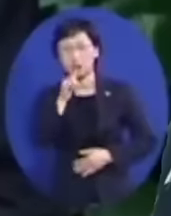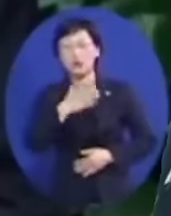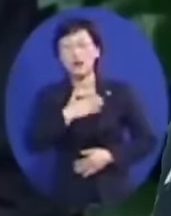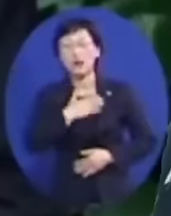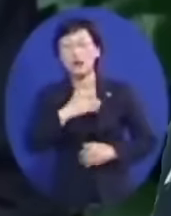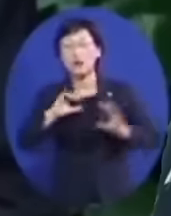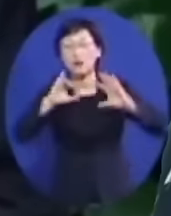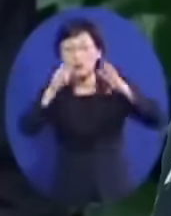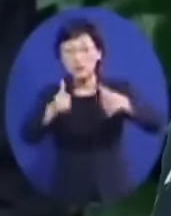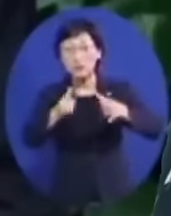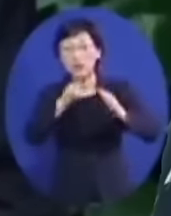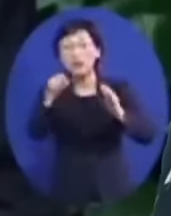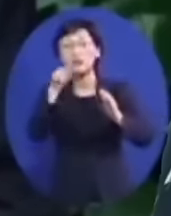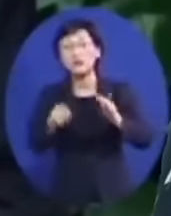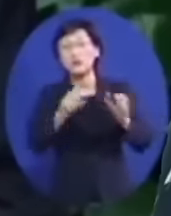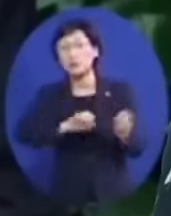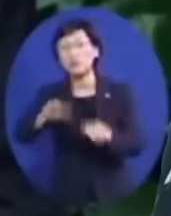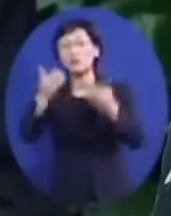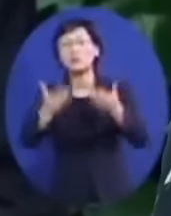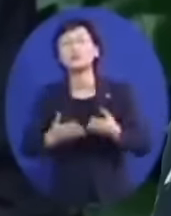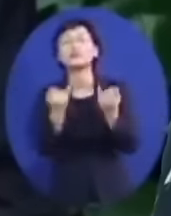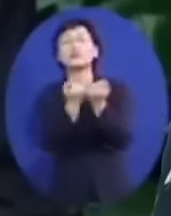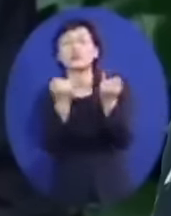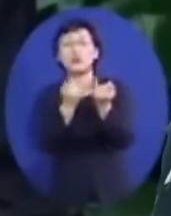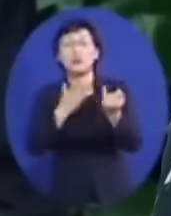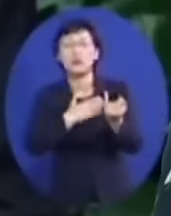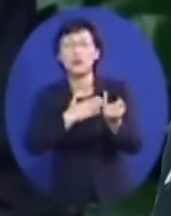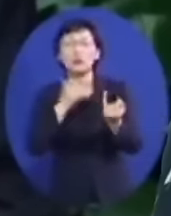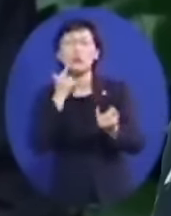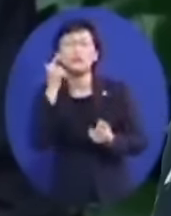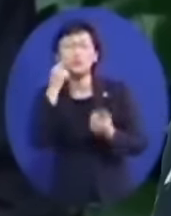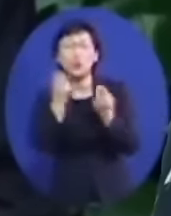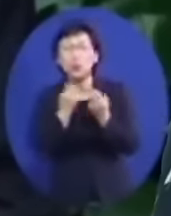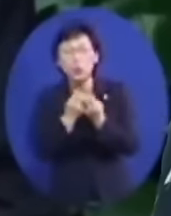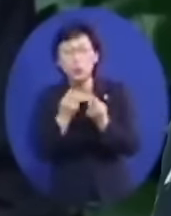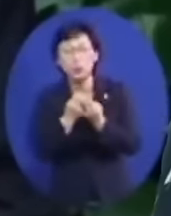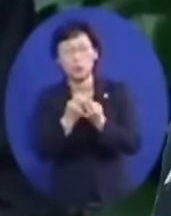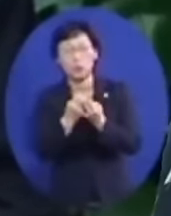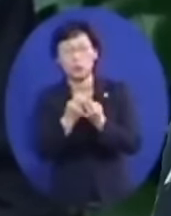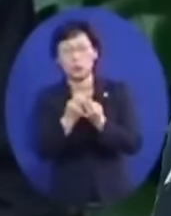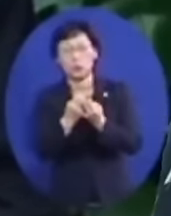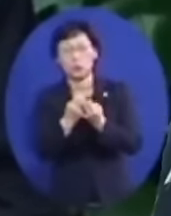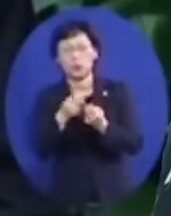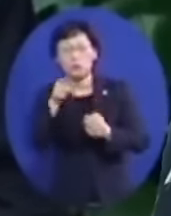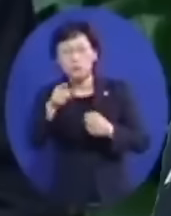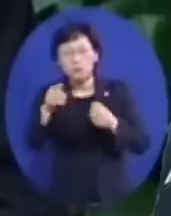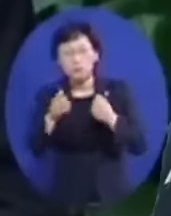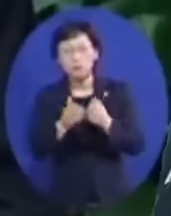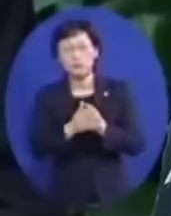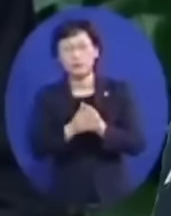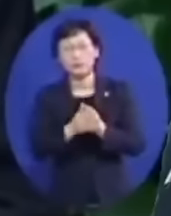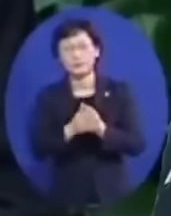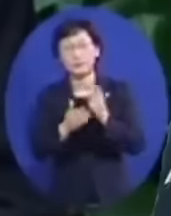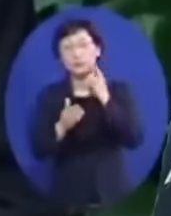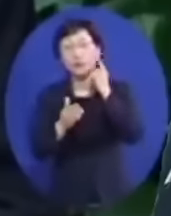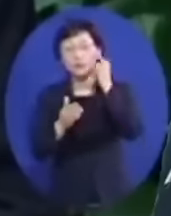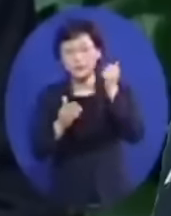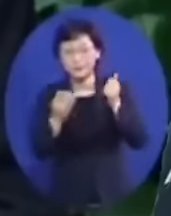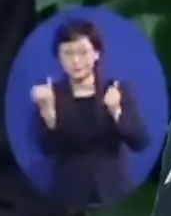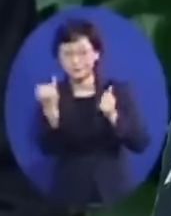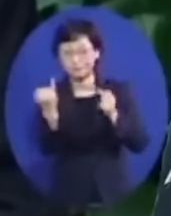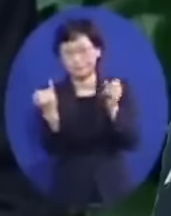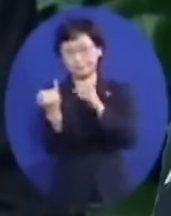세상에 버림받은 여자입니다. 목사님 나는 어떻게 해야 됩니까? 그래서 자매님